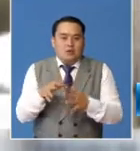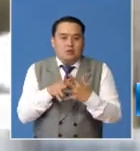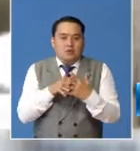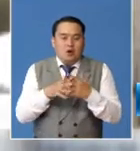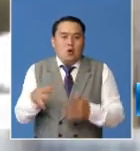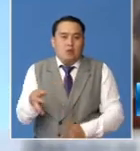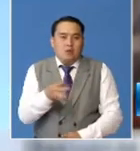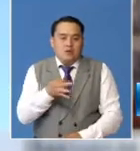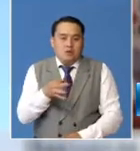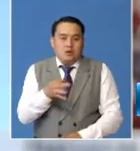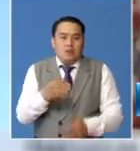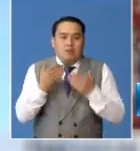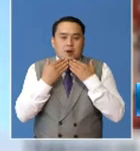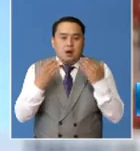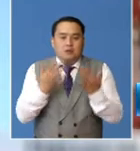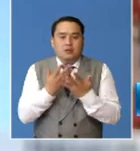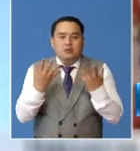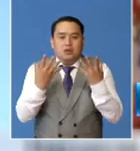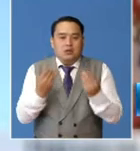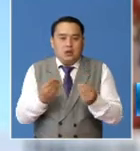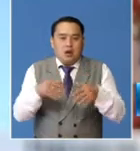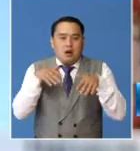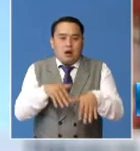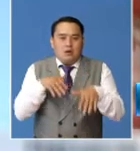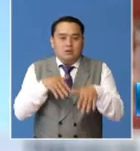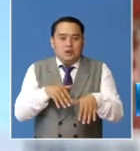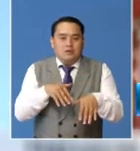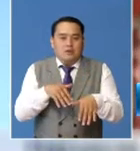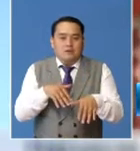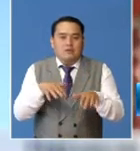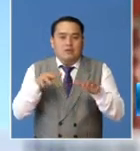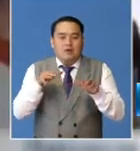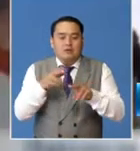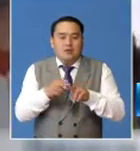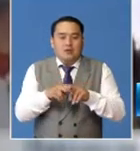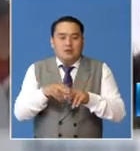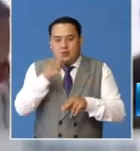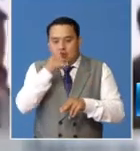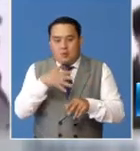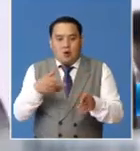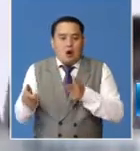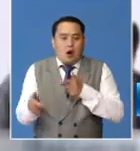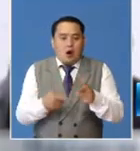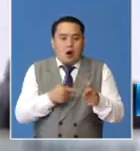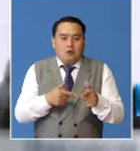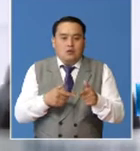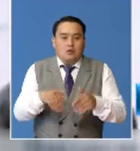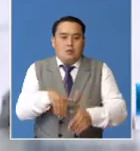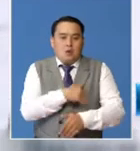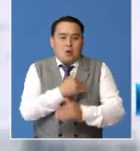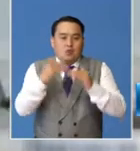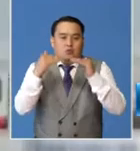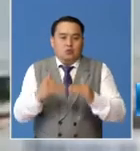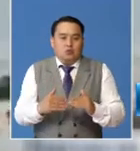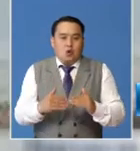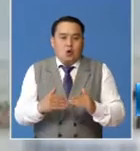Иссык-Кульской области, где в последние несколько дней прошли обильные снегопады. Фермеры попросту не были готовы к тому, что понижение температуры застанет